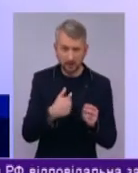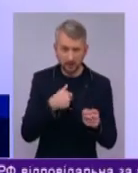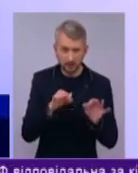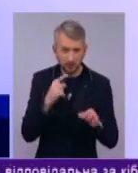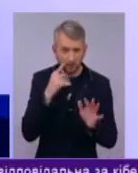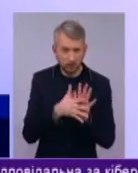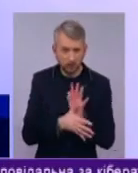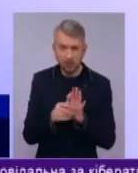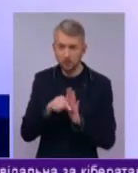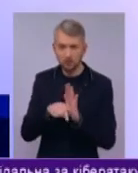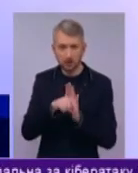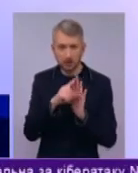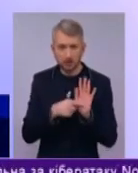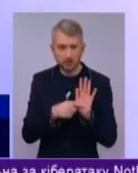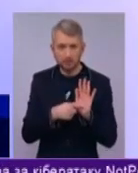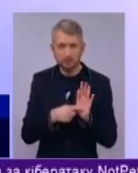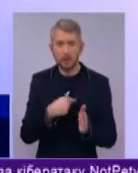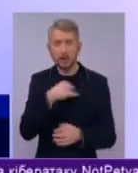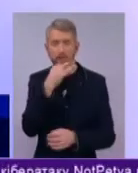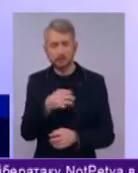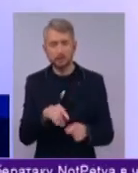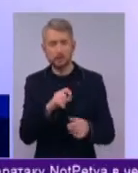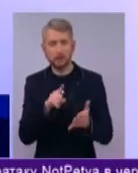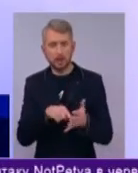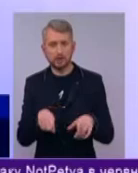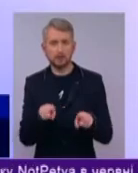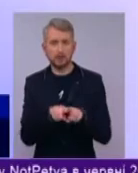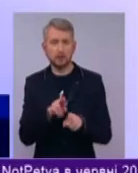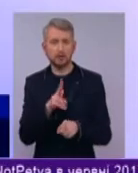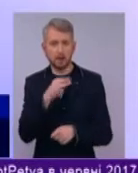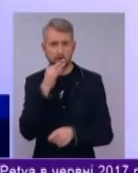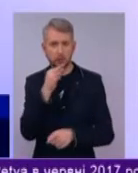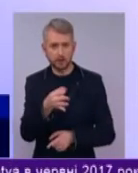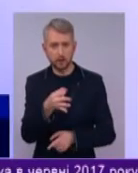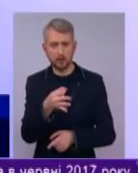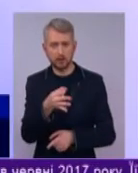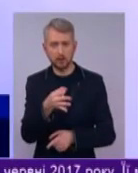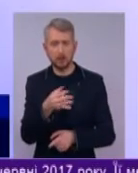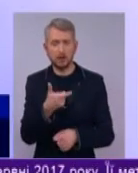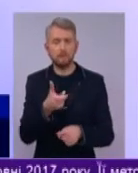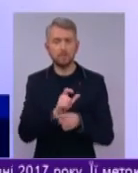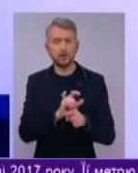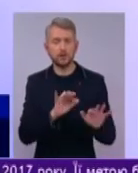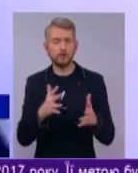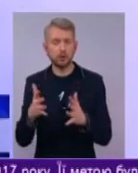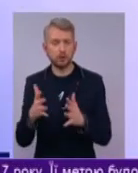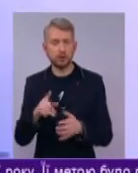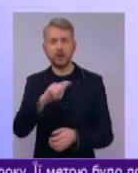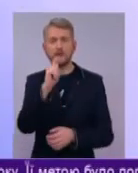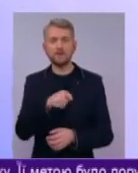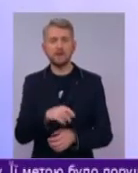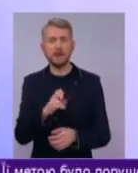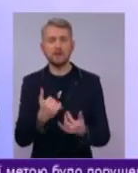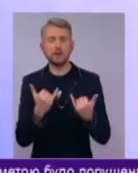розумію, да, суть питання. Я відповім на це питання, як відповідаю в більшості випадків. Війна на